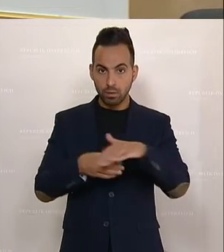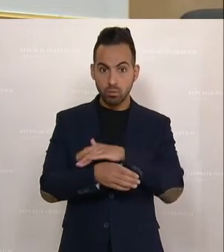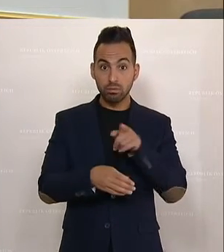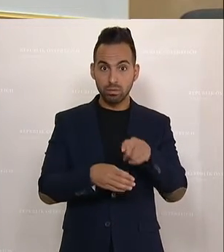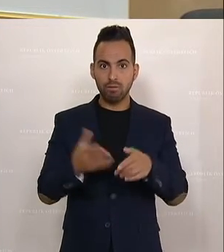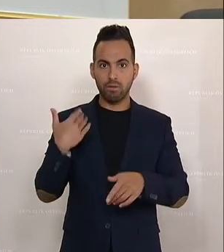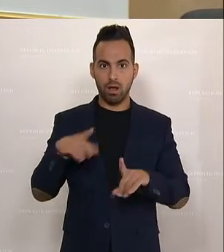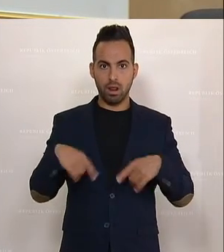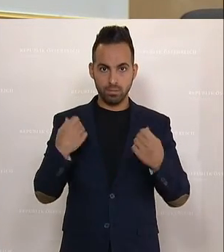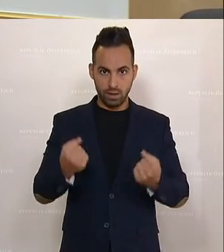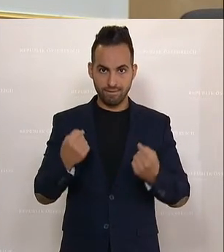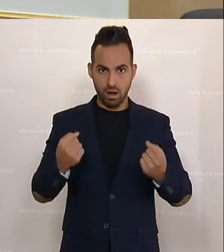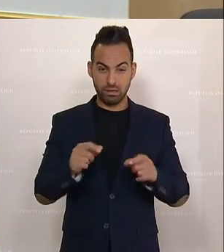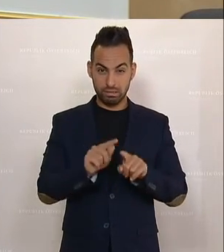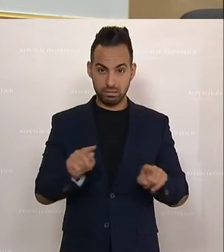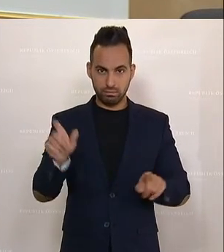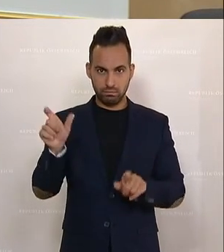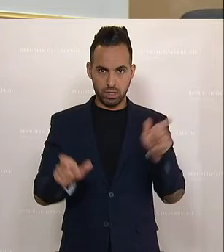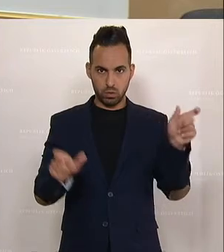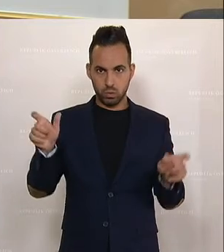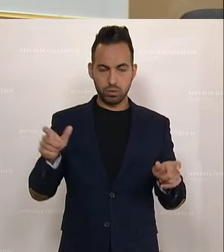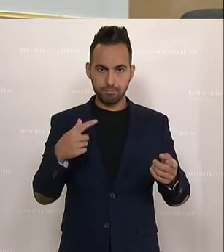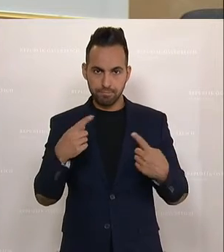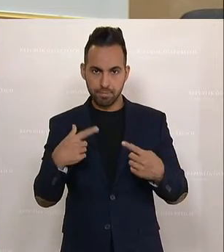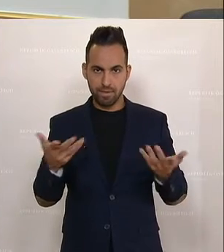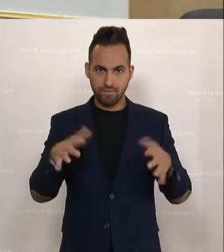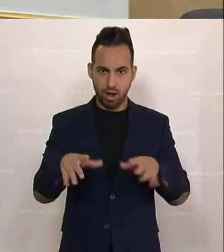Gewalt erfahren haben. Wir sind